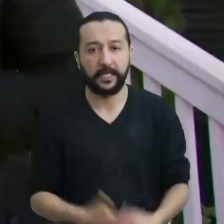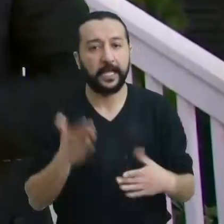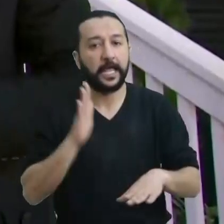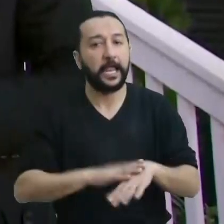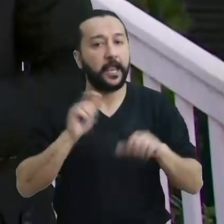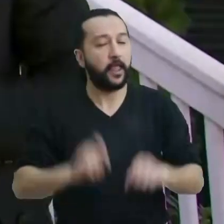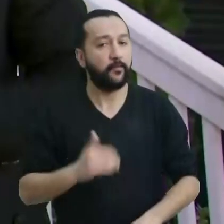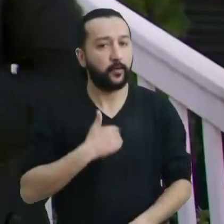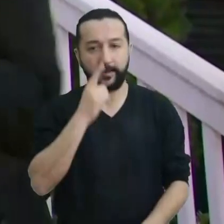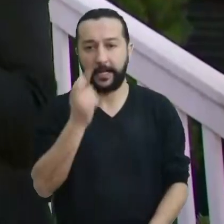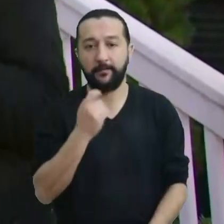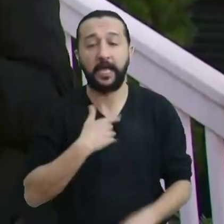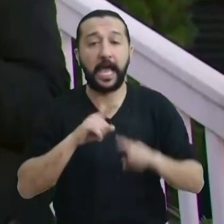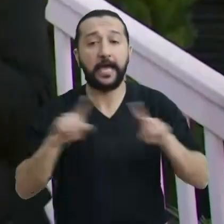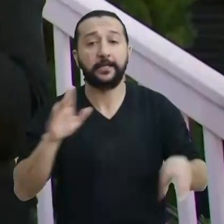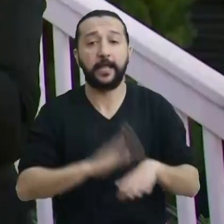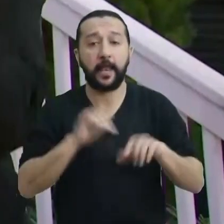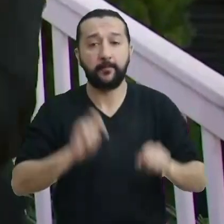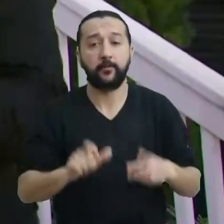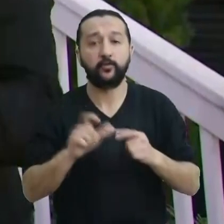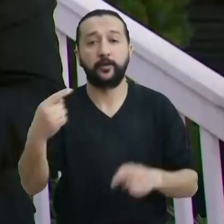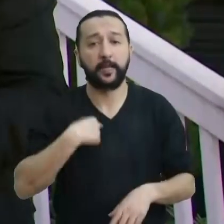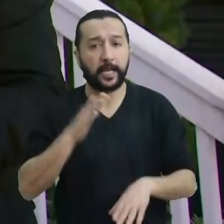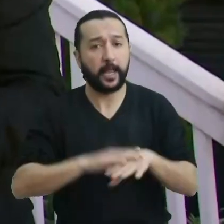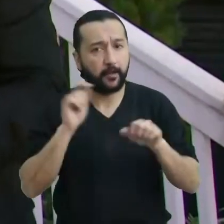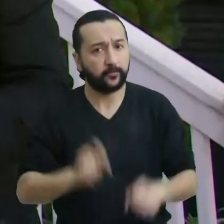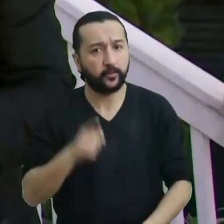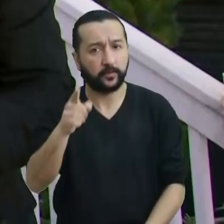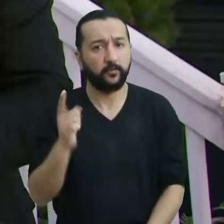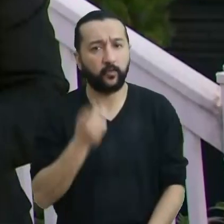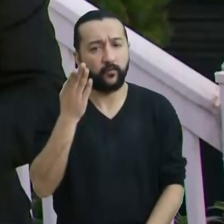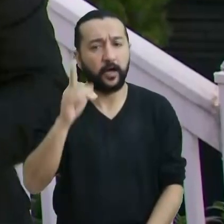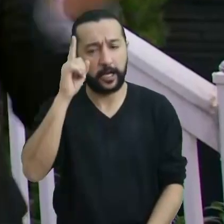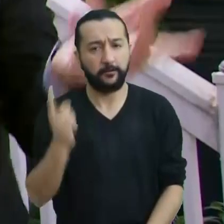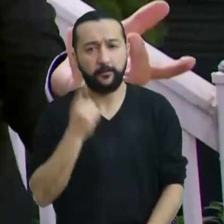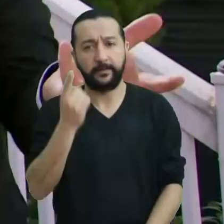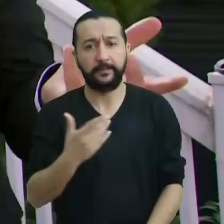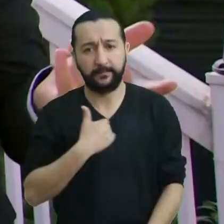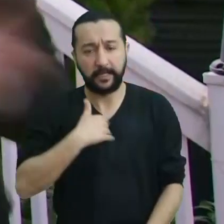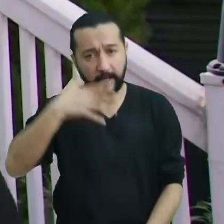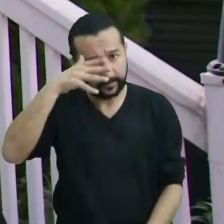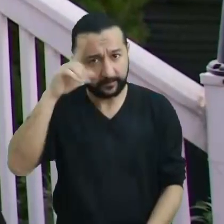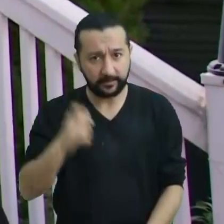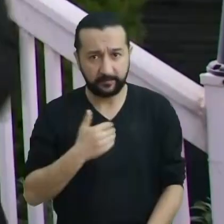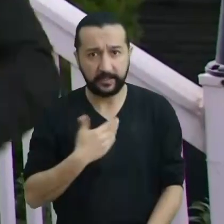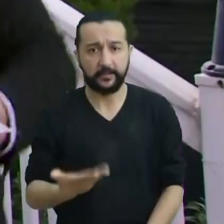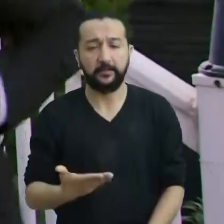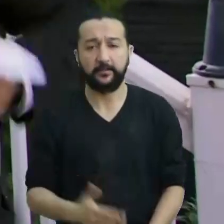Ne yapıyorum ben ya? Hayır ne yapıyorum? Şükrü bana ne yaptırıyorsun sen ya? Allah Allah. Çeriz miyim ben ya?